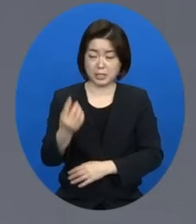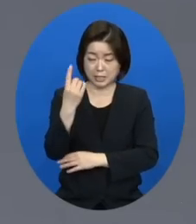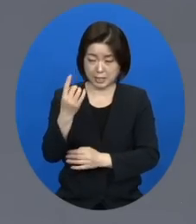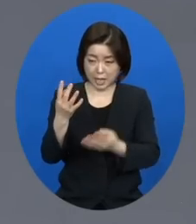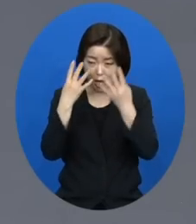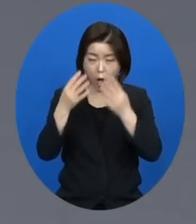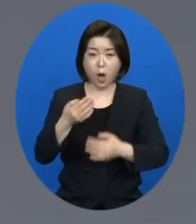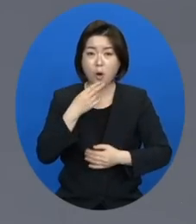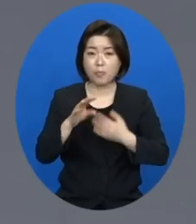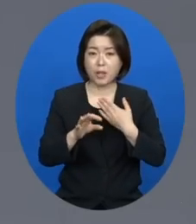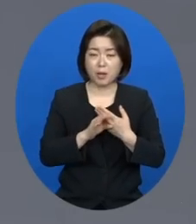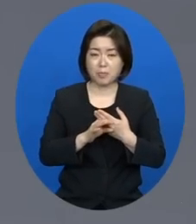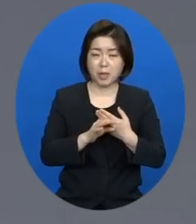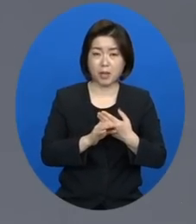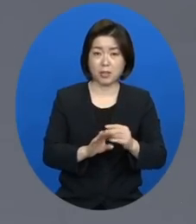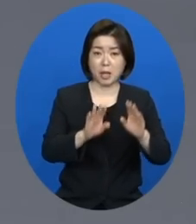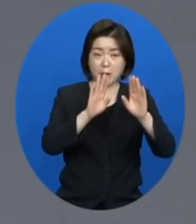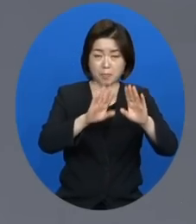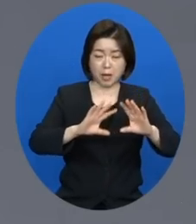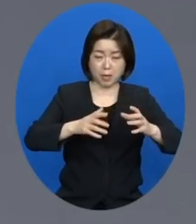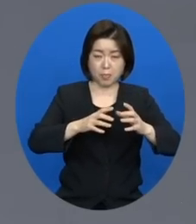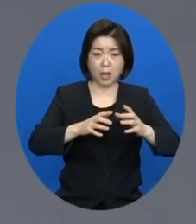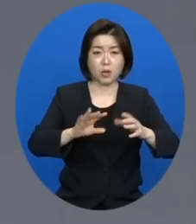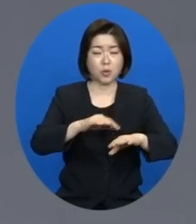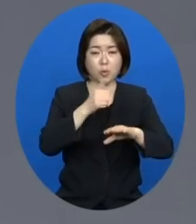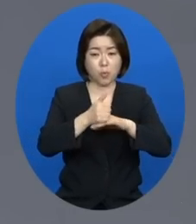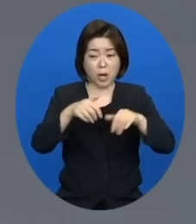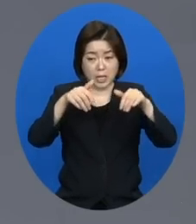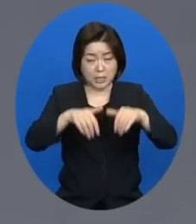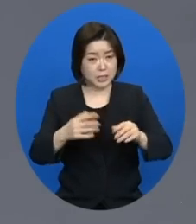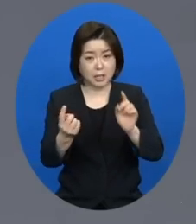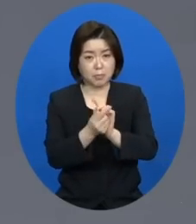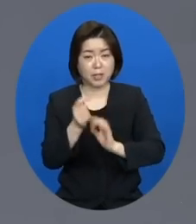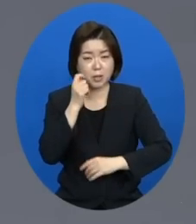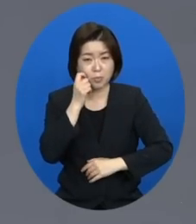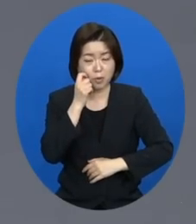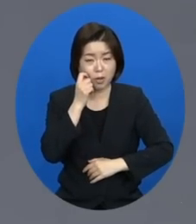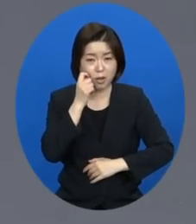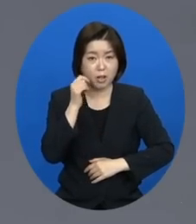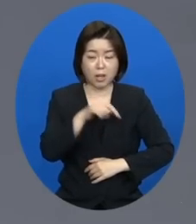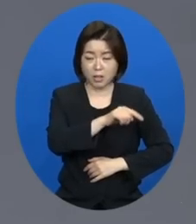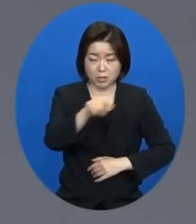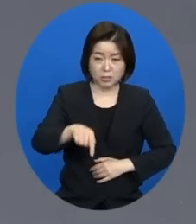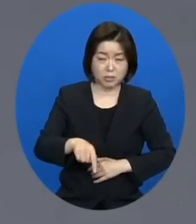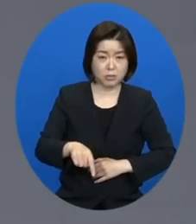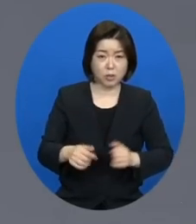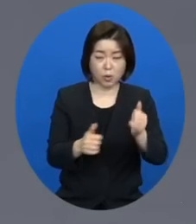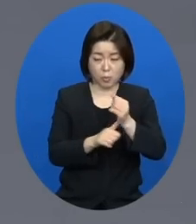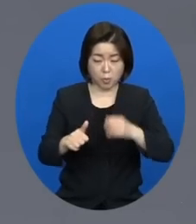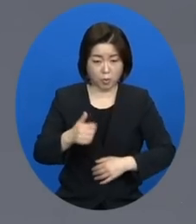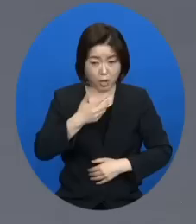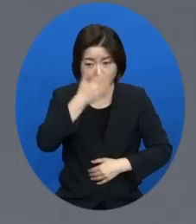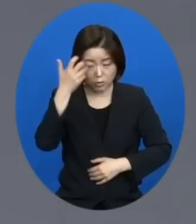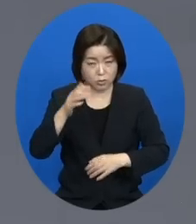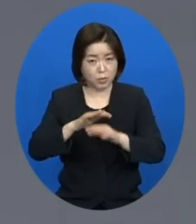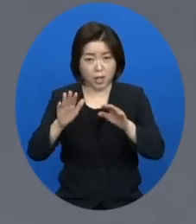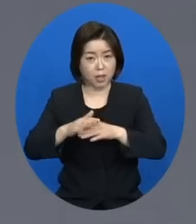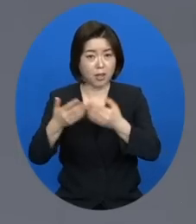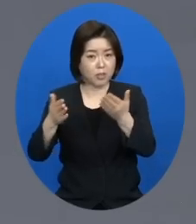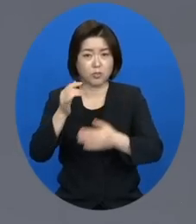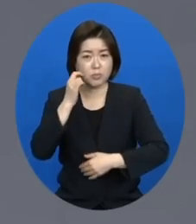않았다면 바로의 신하들을 만나지 못했을 것이고 또한 바로의 신하들을 만나지 못했다면 바로의 꿈을 해몽하지도 못했을